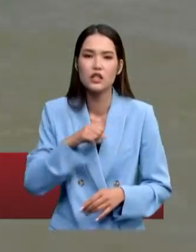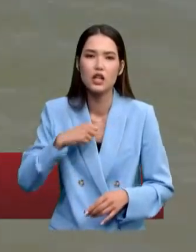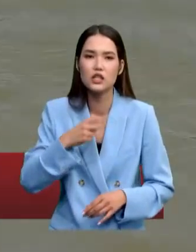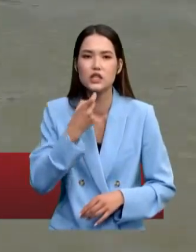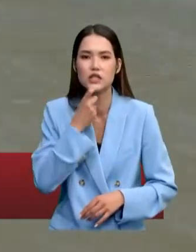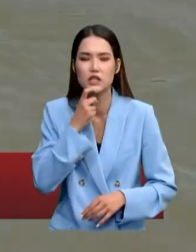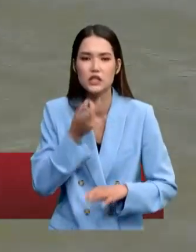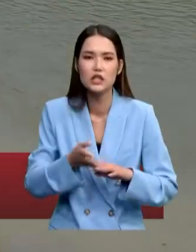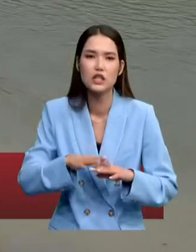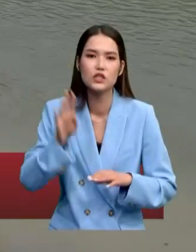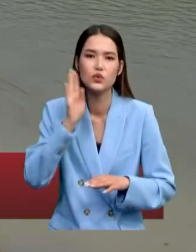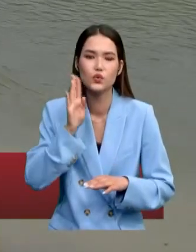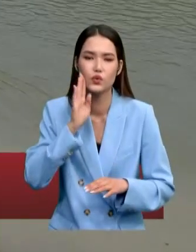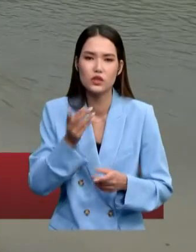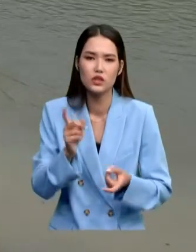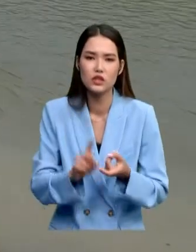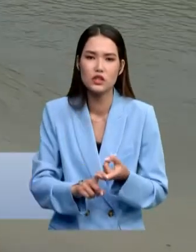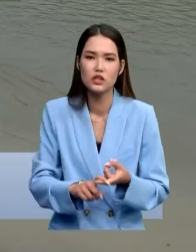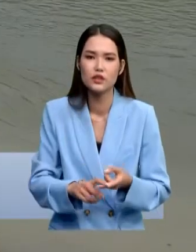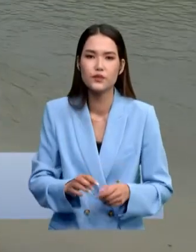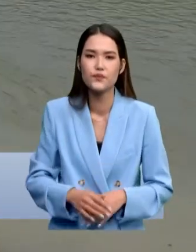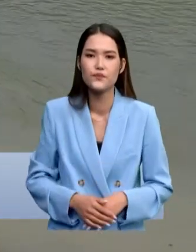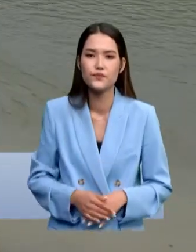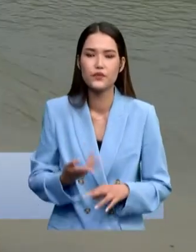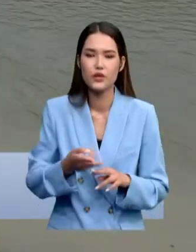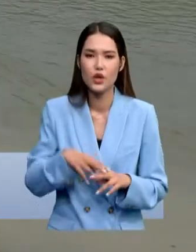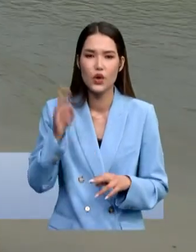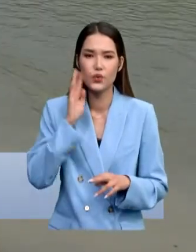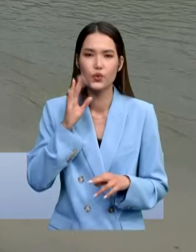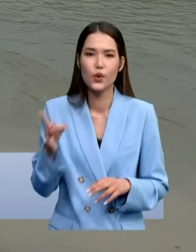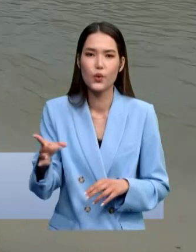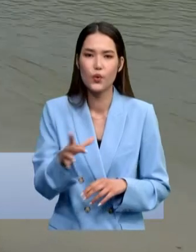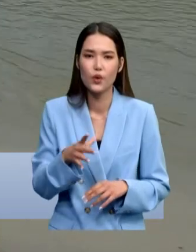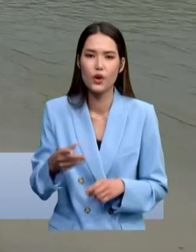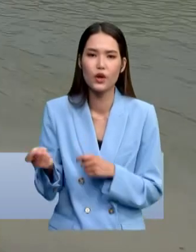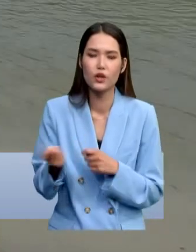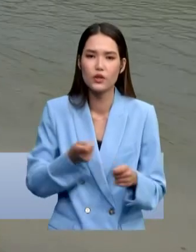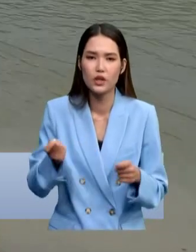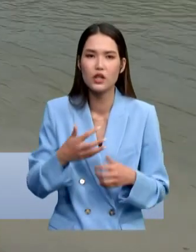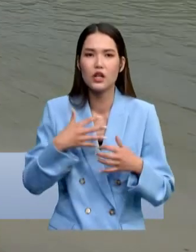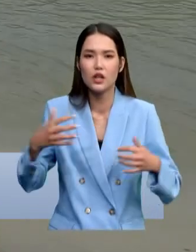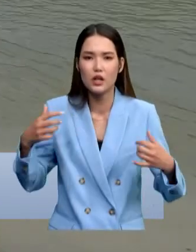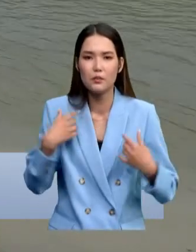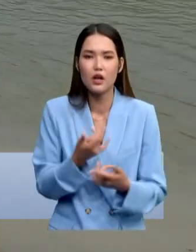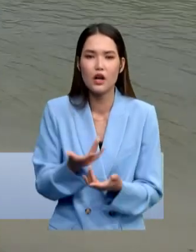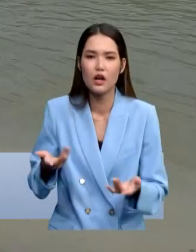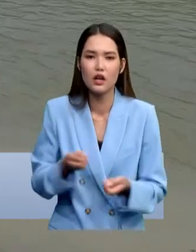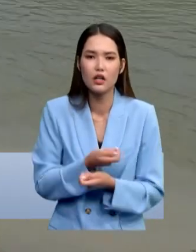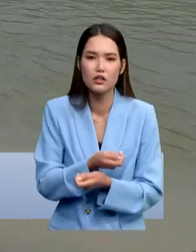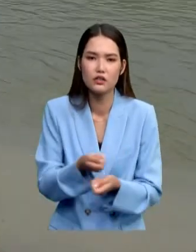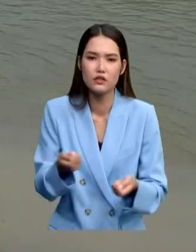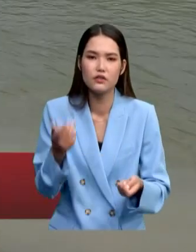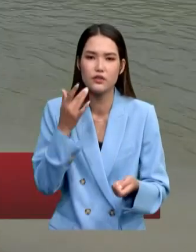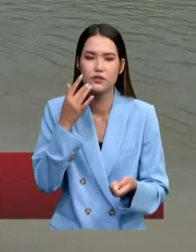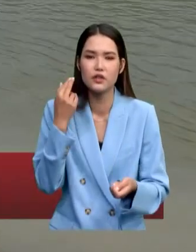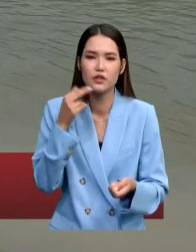су мәселесі. Міне біздің ішіп жатқан су осы. Біз де ішеміз, мал да ішеді. Сапасы туралы